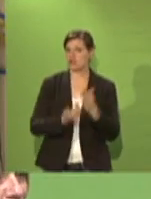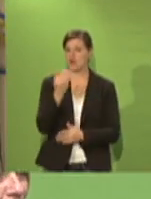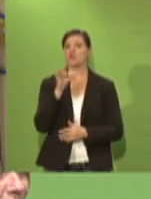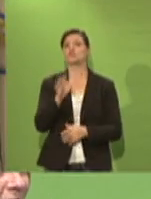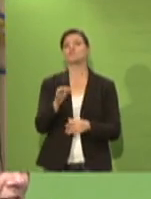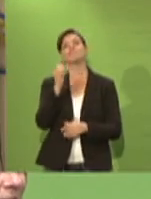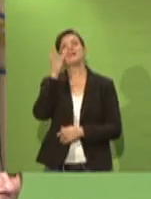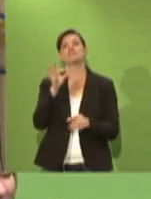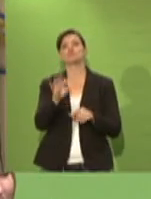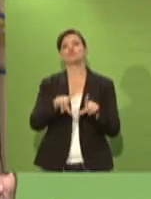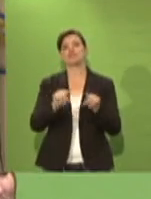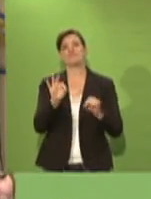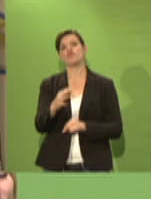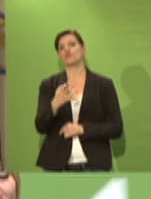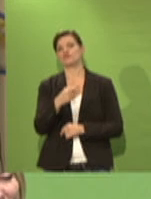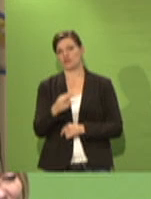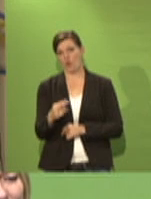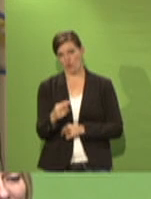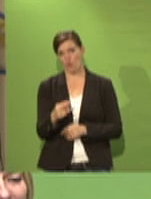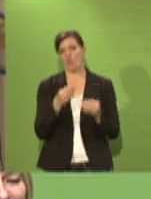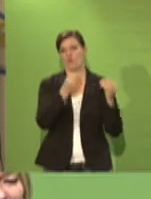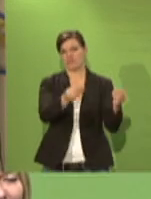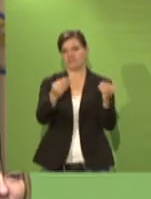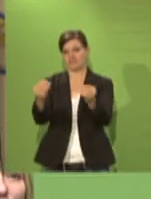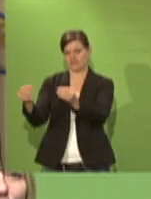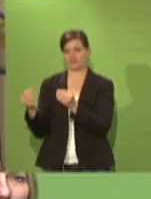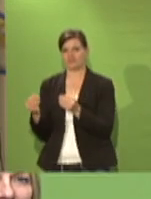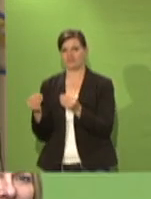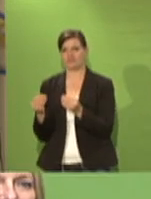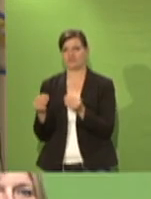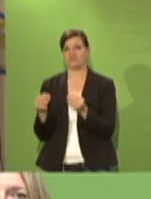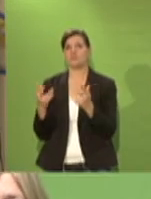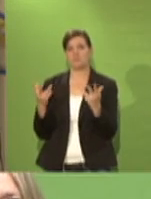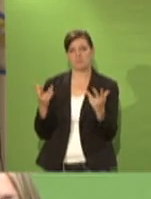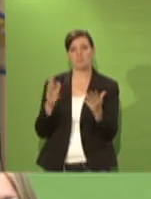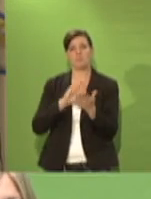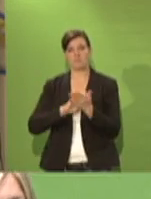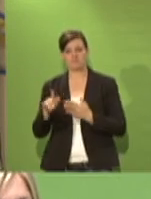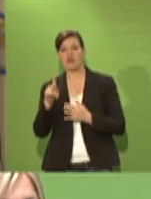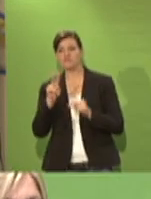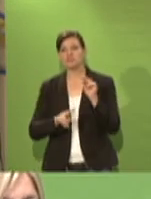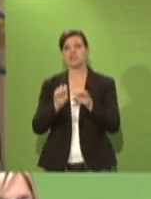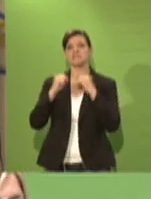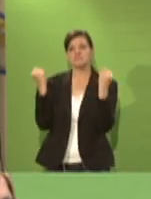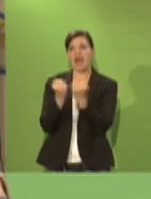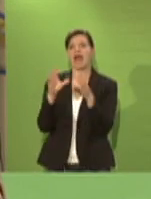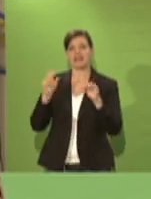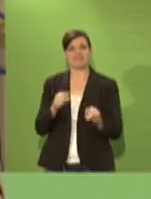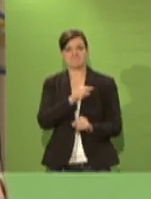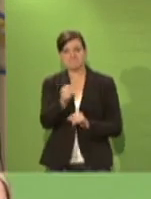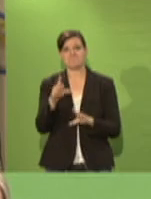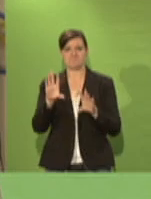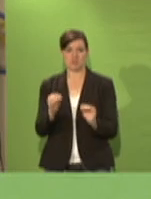50 Euro übergeben wollen, den sie bei GAR oder BÖL zu entsprechenden Seminaren einsetzen